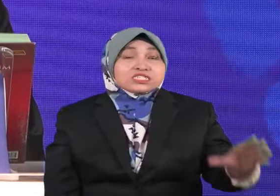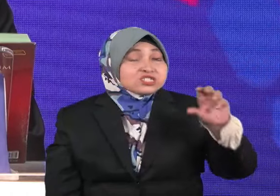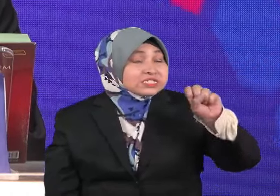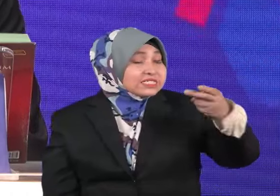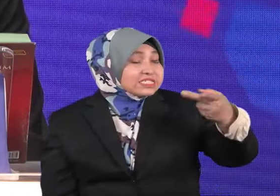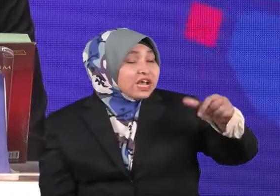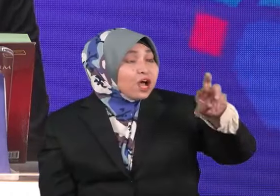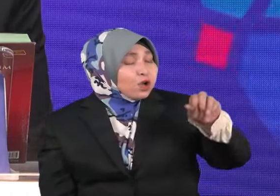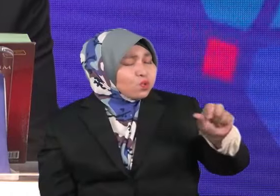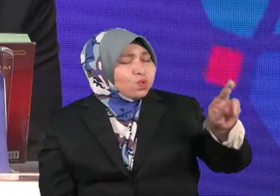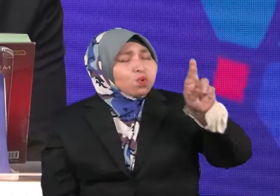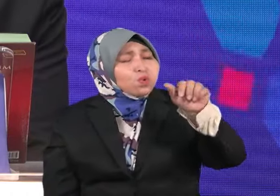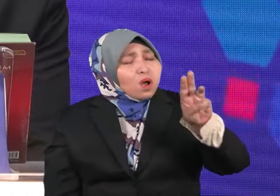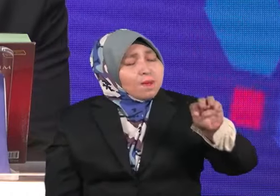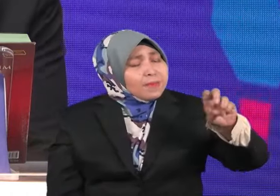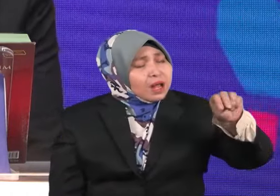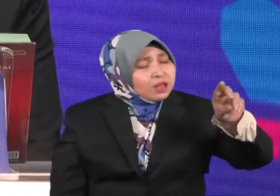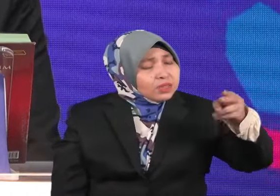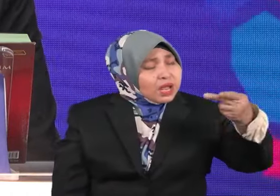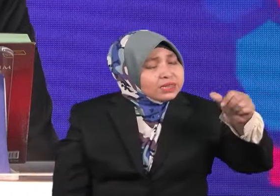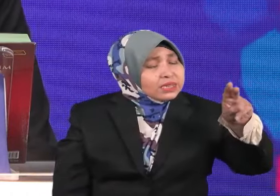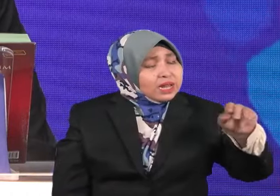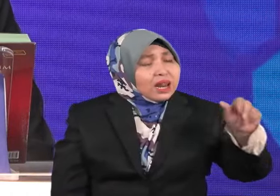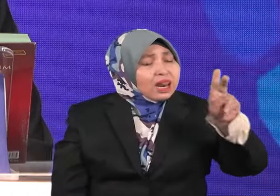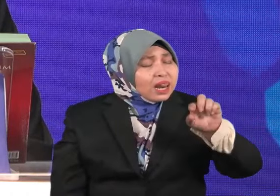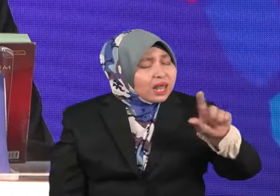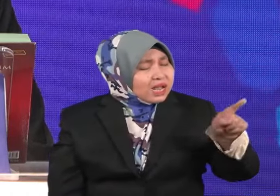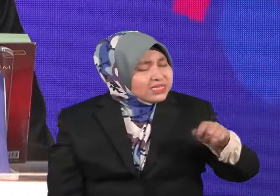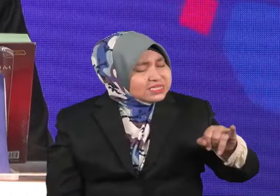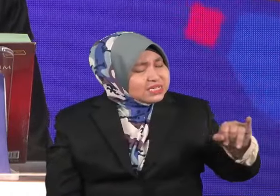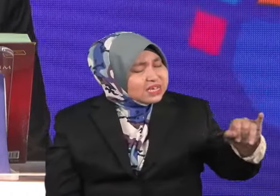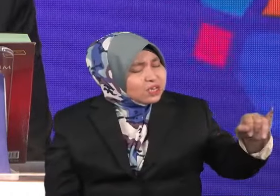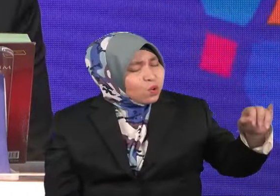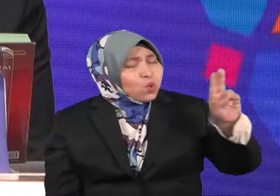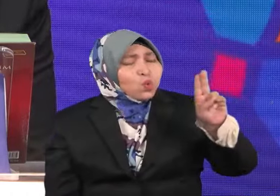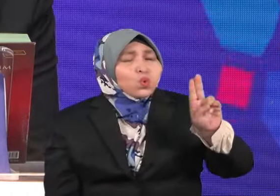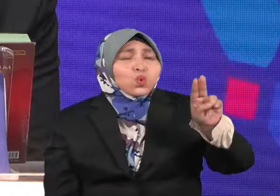Syahr ramadan alladhi